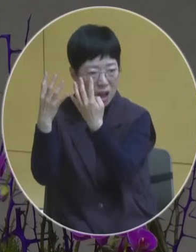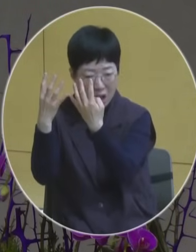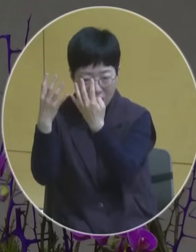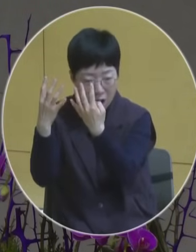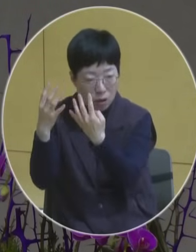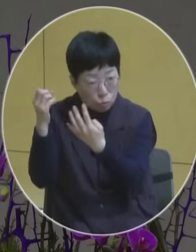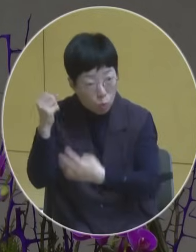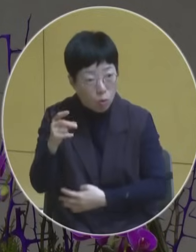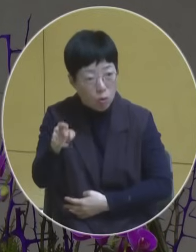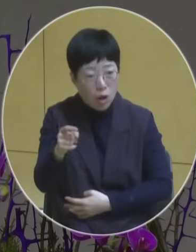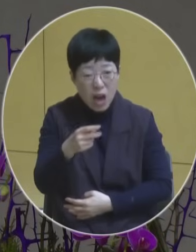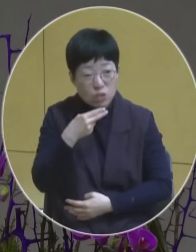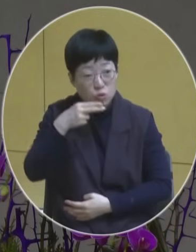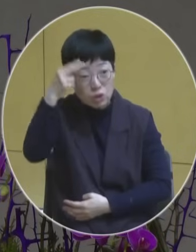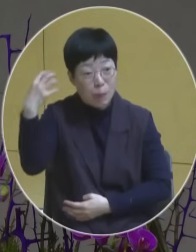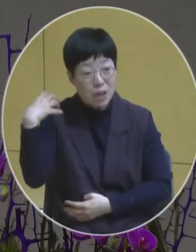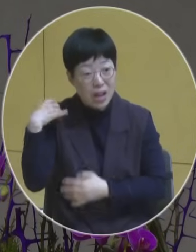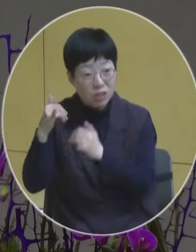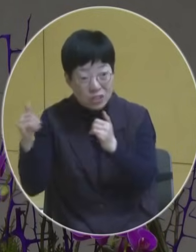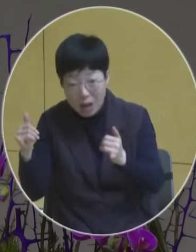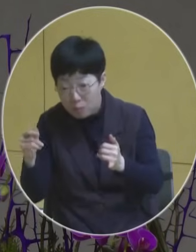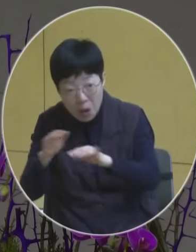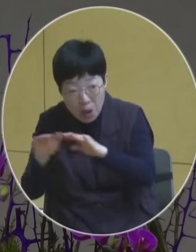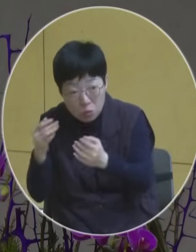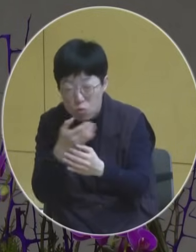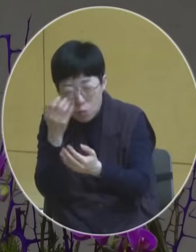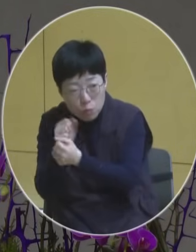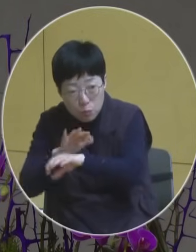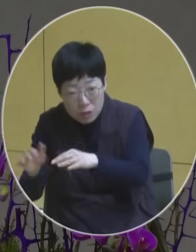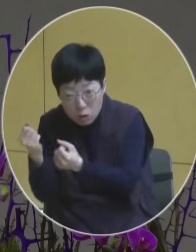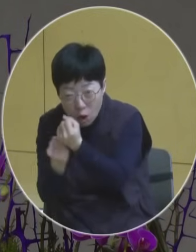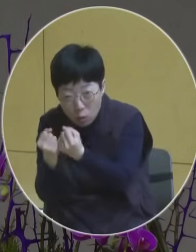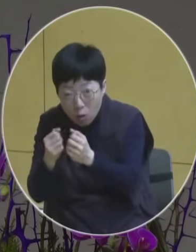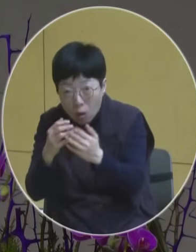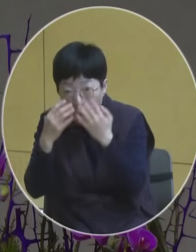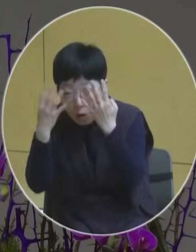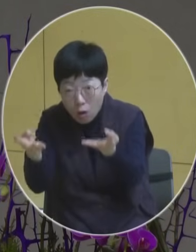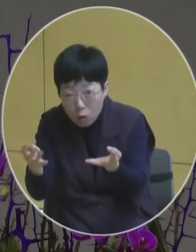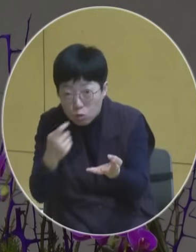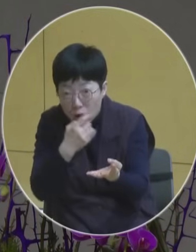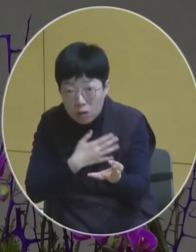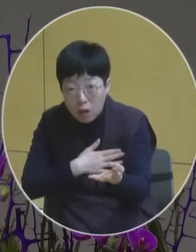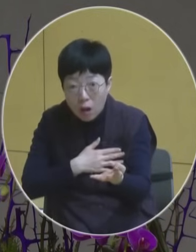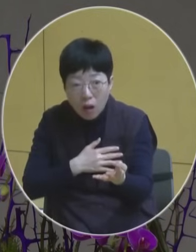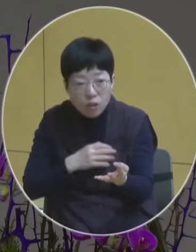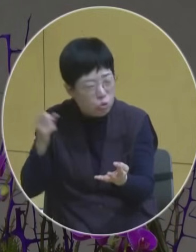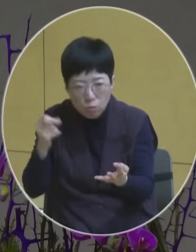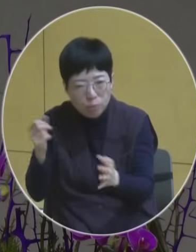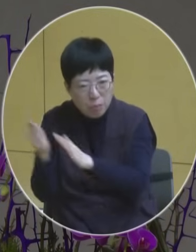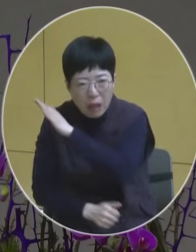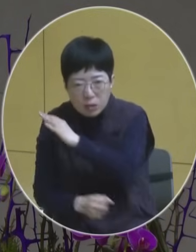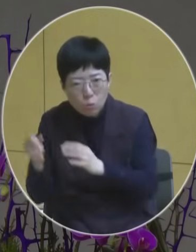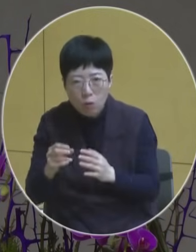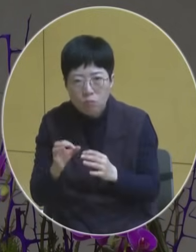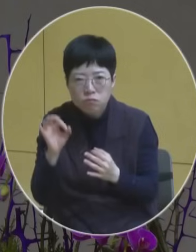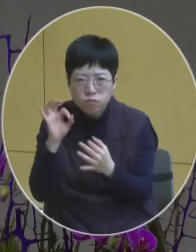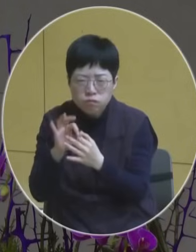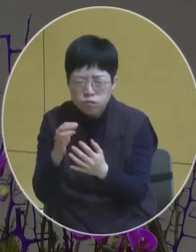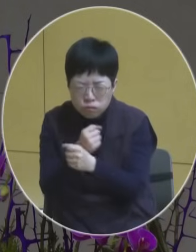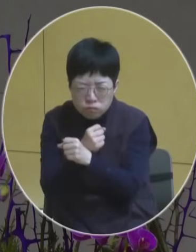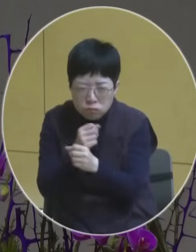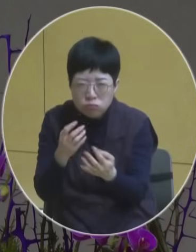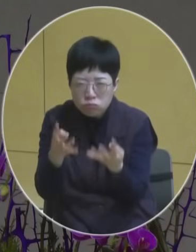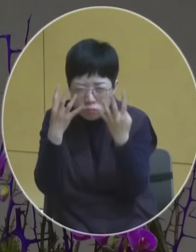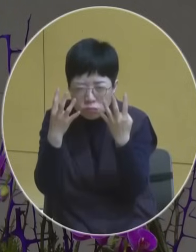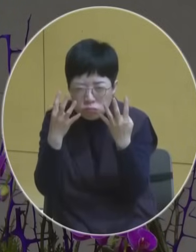감옥에 들어가서 또 술 맡은 관원장 꿈을 해석해 주면서 석방의 꿈을 안았지만 그것도 실패로 돌아갑니다. 그것이 한순간에